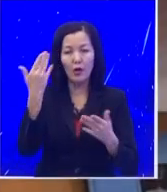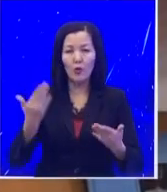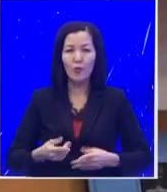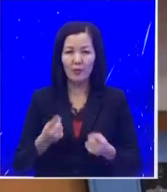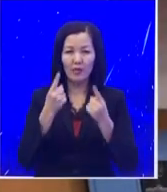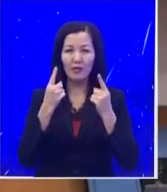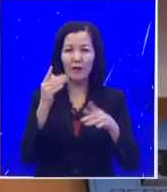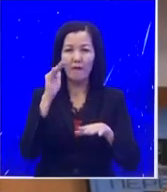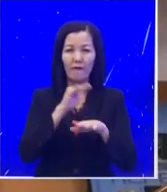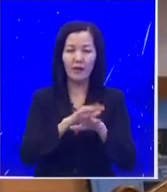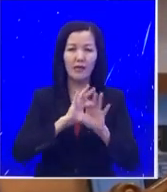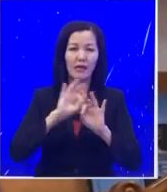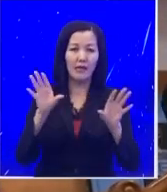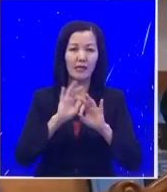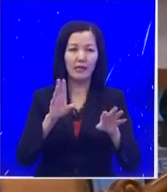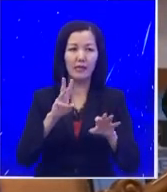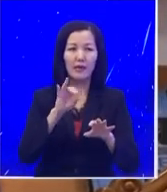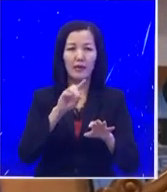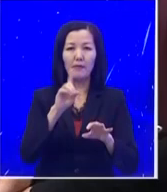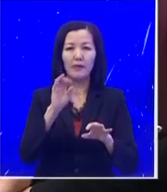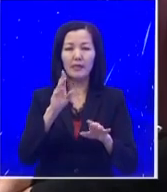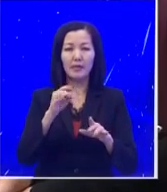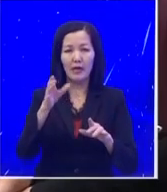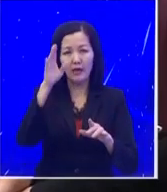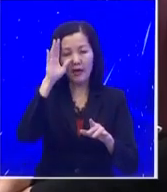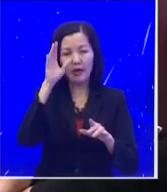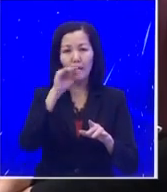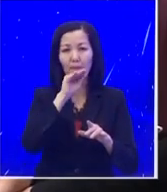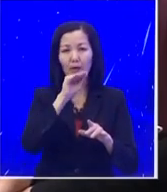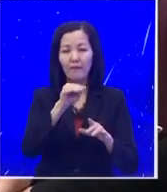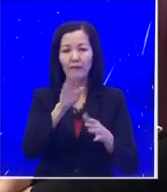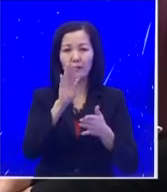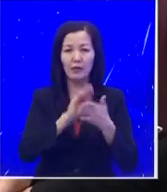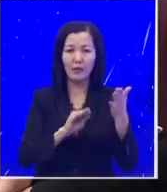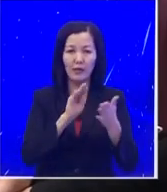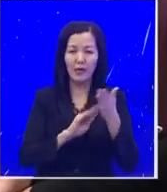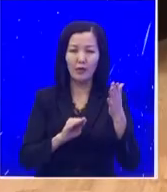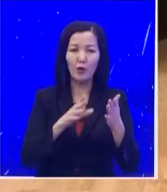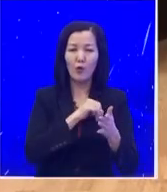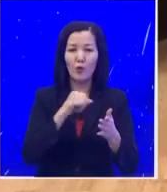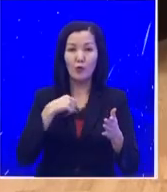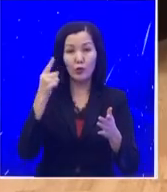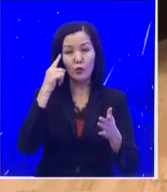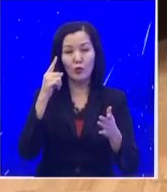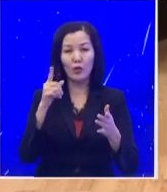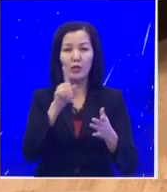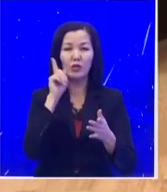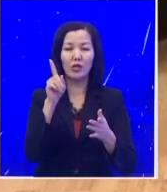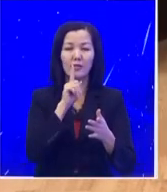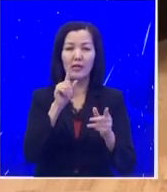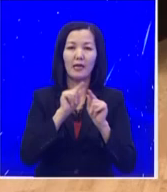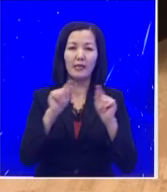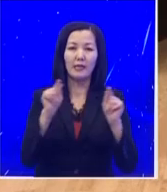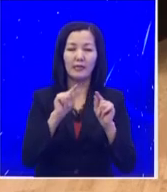айтылды. Үкітай Ахметұлы, Мырзахан Ошымбайұлы сынды ғалымдар мен жазушылар роман жайлы толғамдарын ортаға салып, жас өркендердің